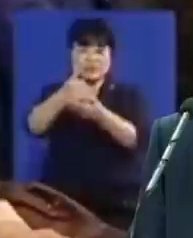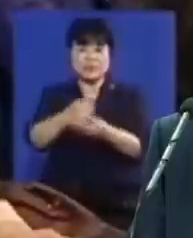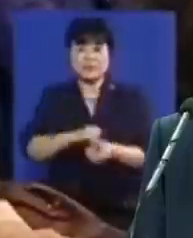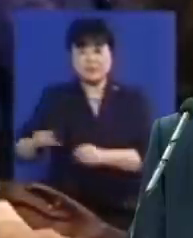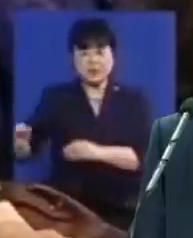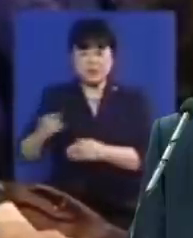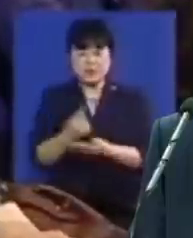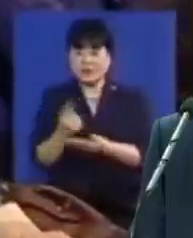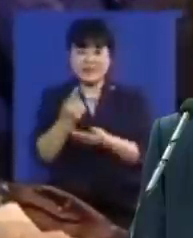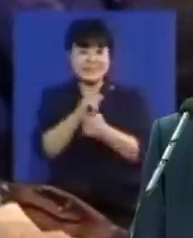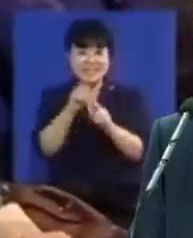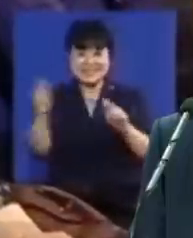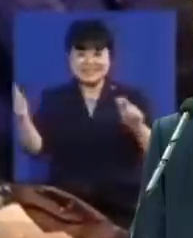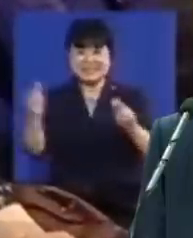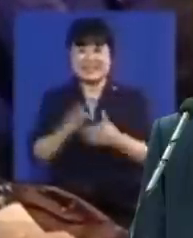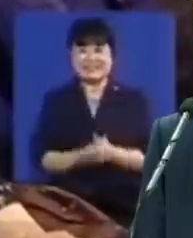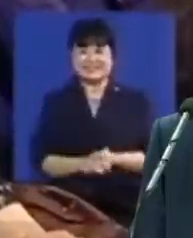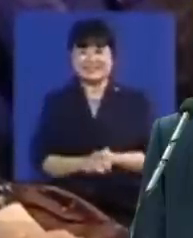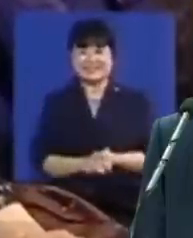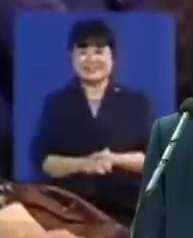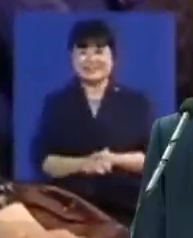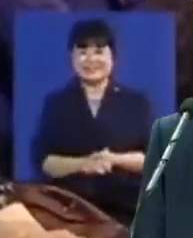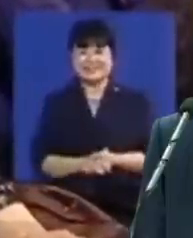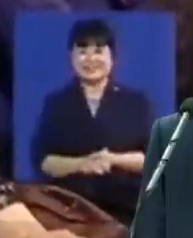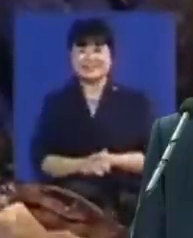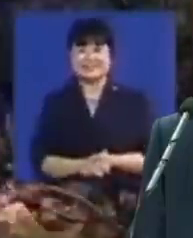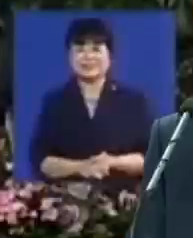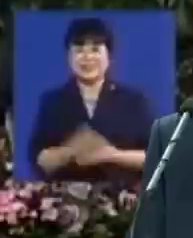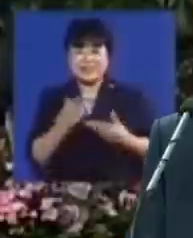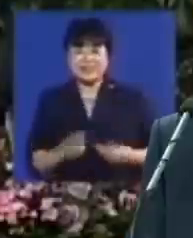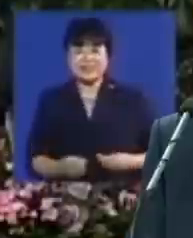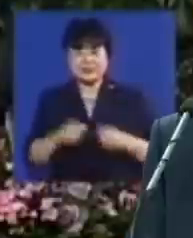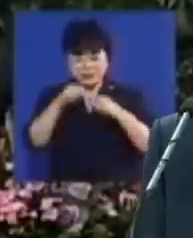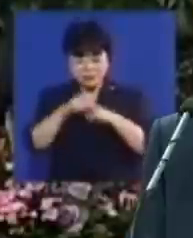버리거나 떠나지 아니하는 것입니다. 낙심과 좌절의